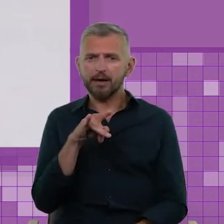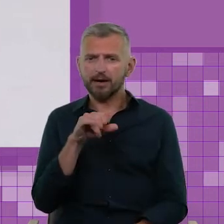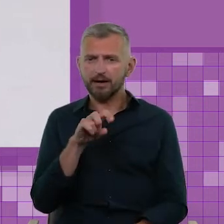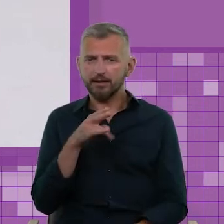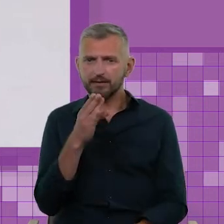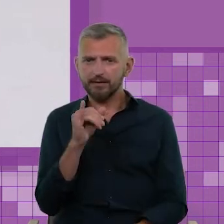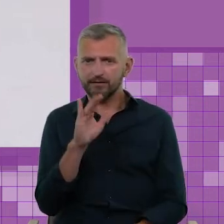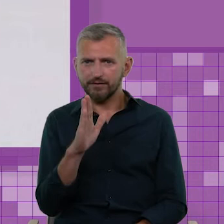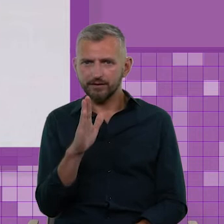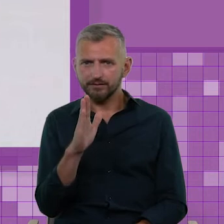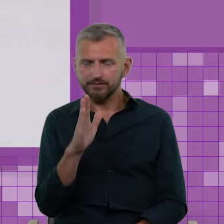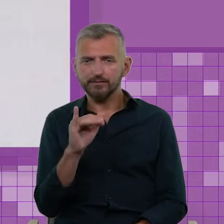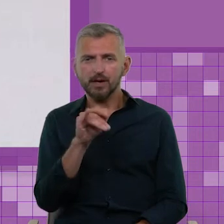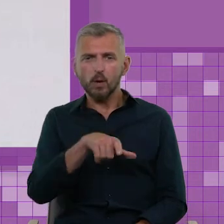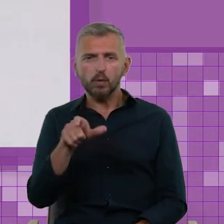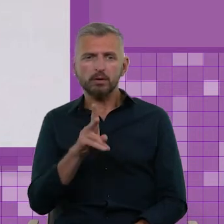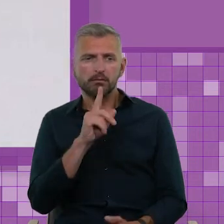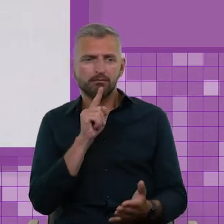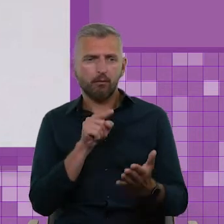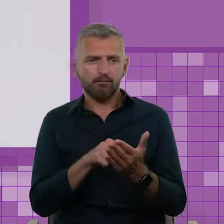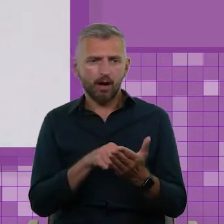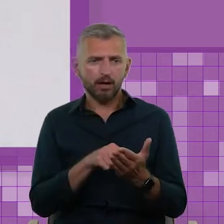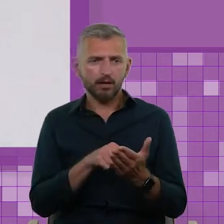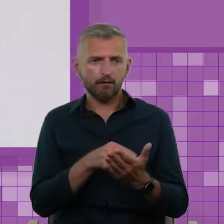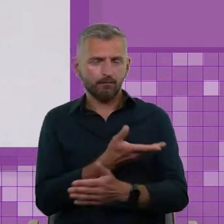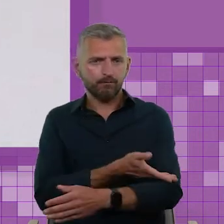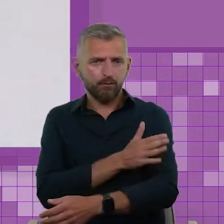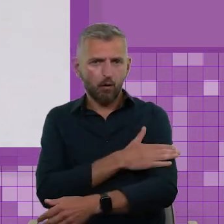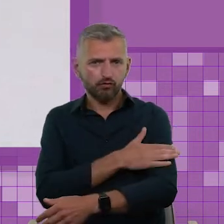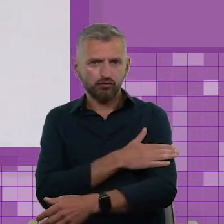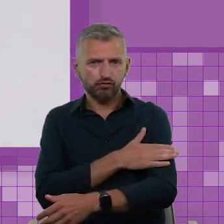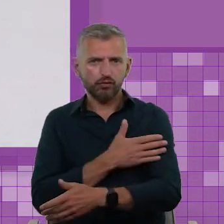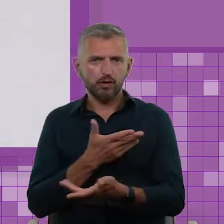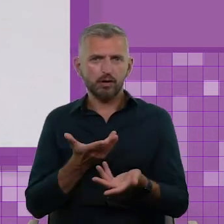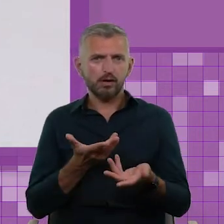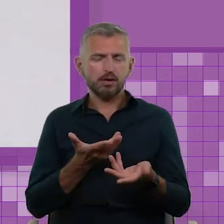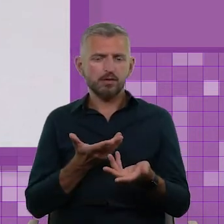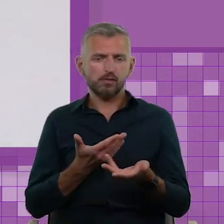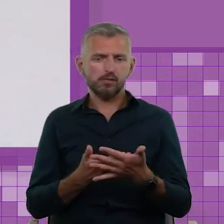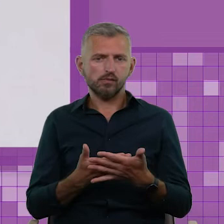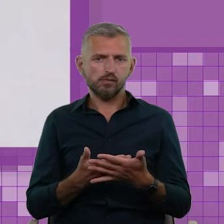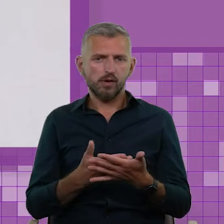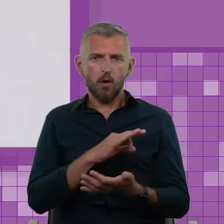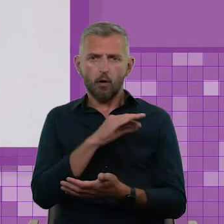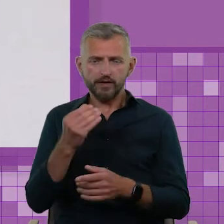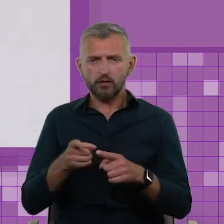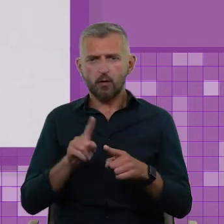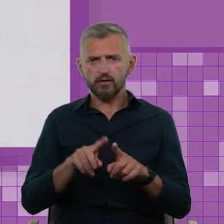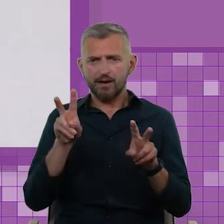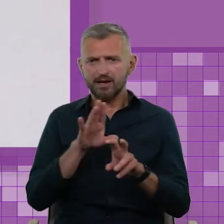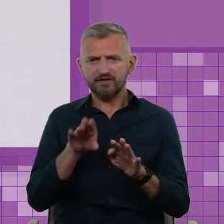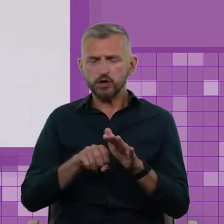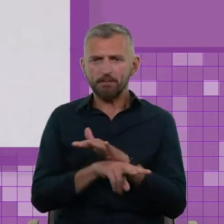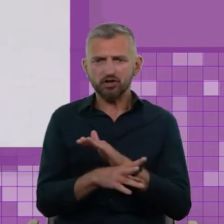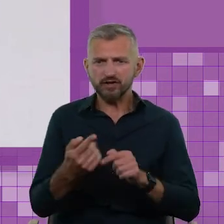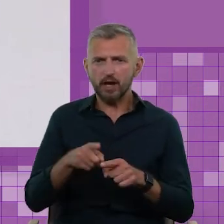люди, які попали в Польщу, ну, якби, офіційно це не називається біженці,